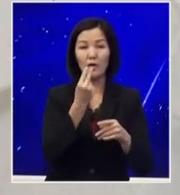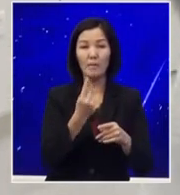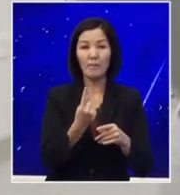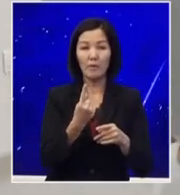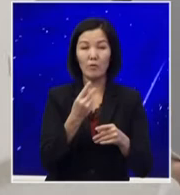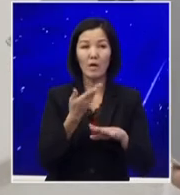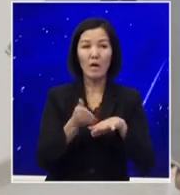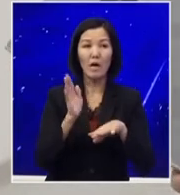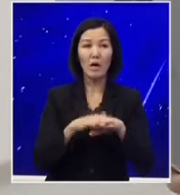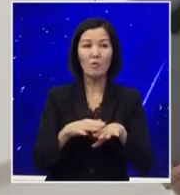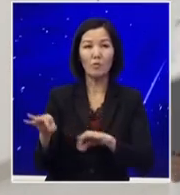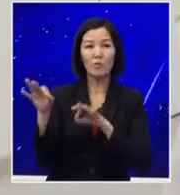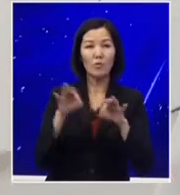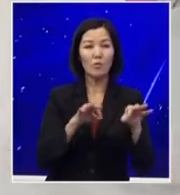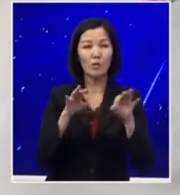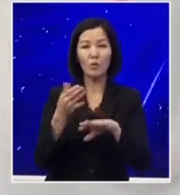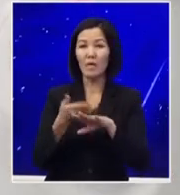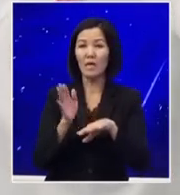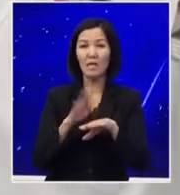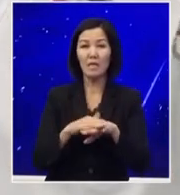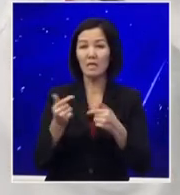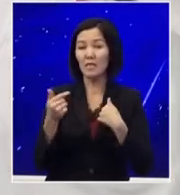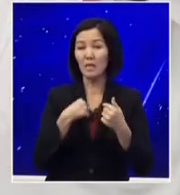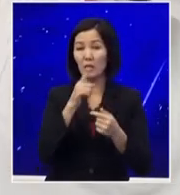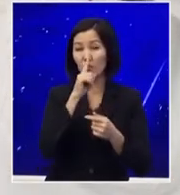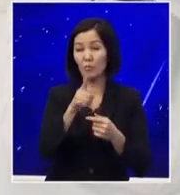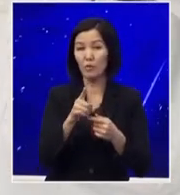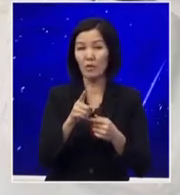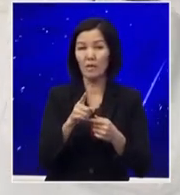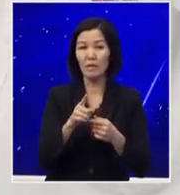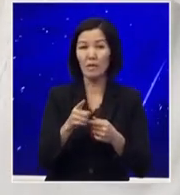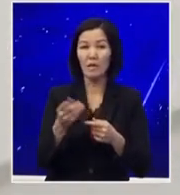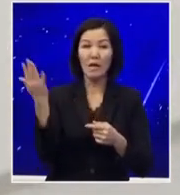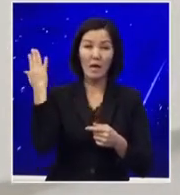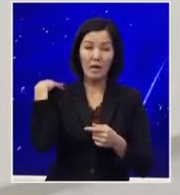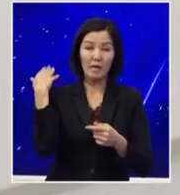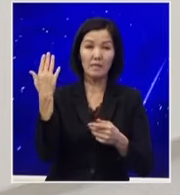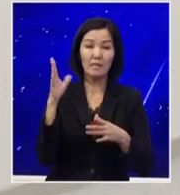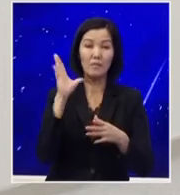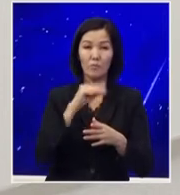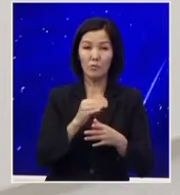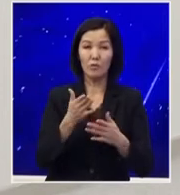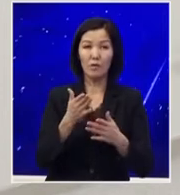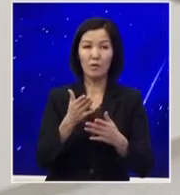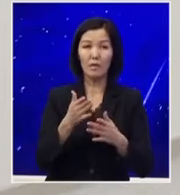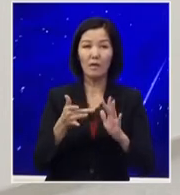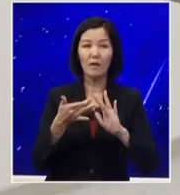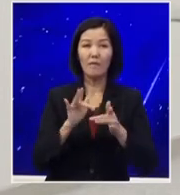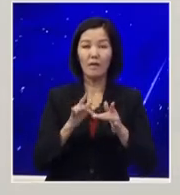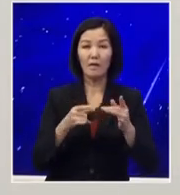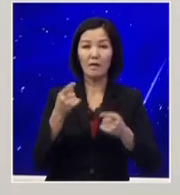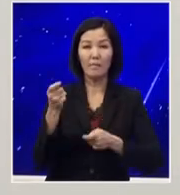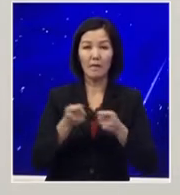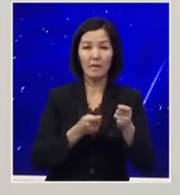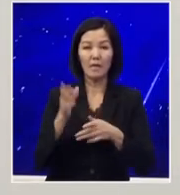Ауыр науқасты әрі бер көтеріп қинамаймыз. Мына пластинаны жатқан жерінде арқасына төсей қоямыз. Рентген сәулесі Wi-Fi арқылы басқарылады.